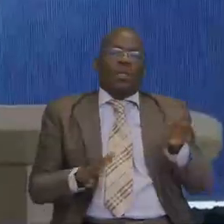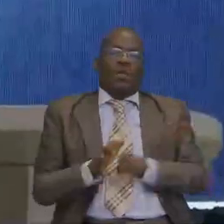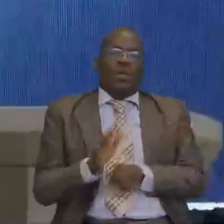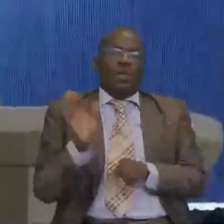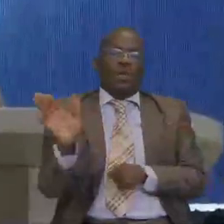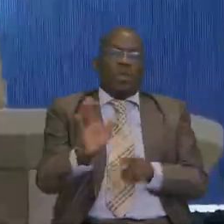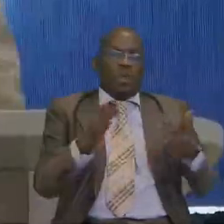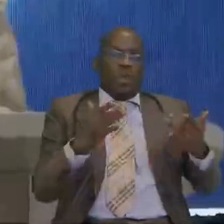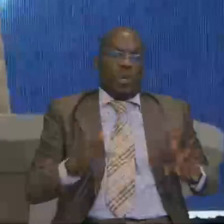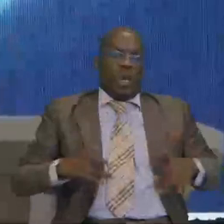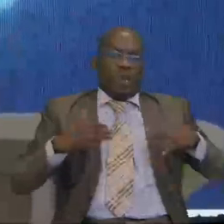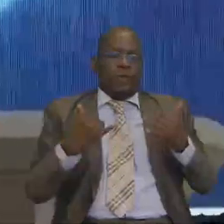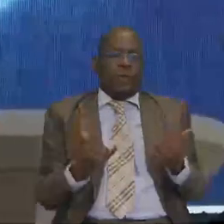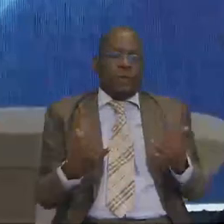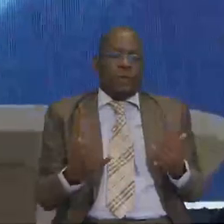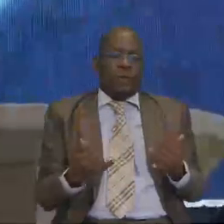ta vie maintenant.